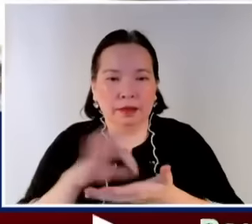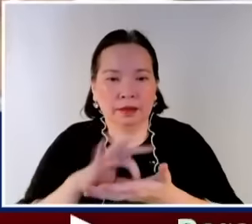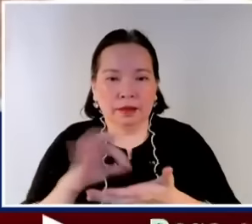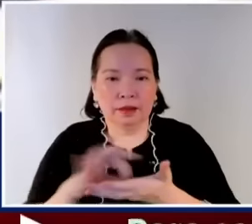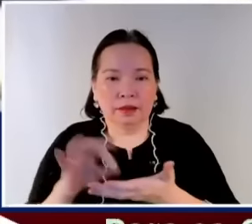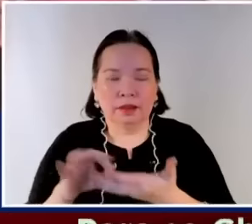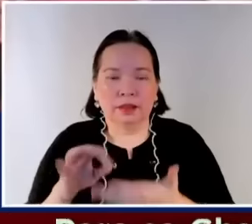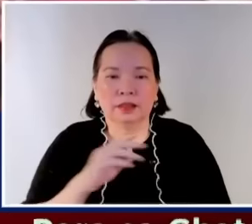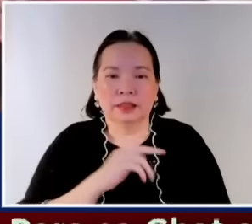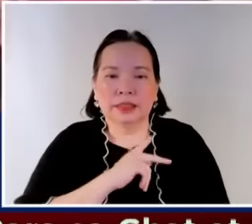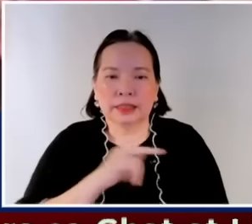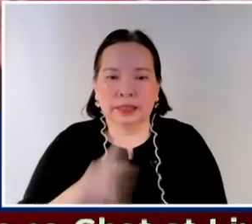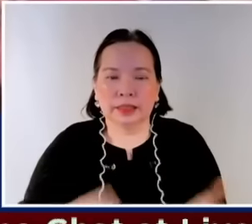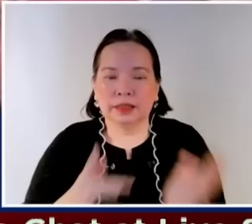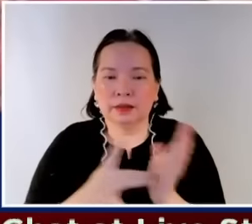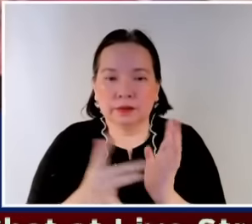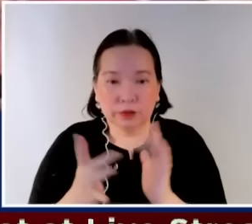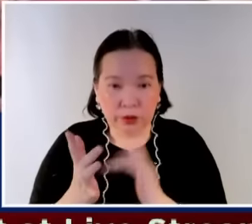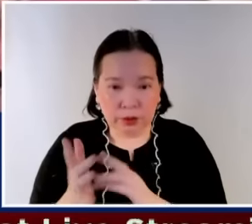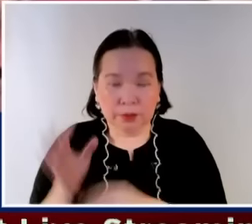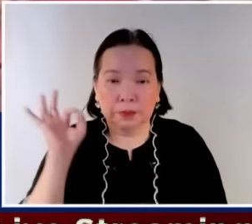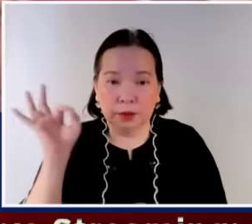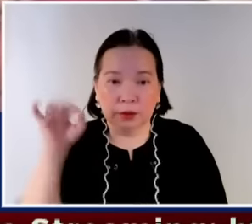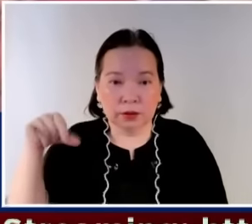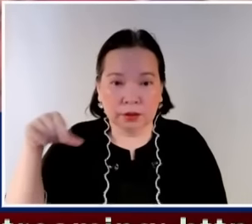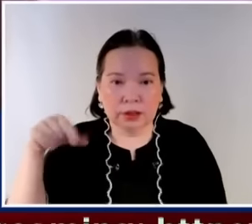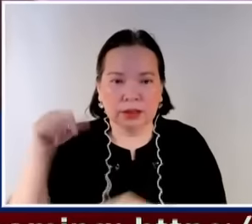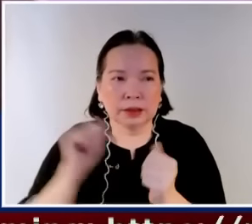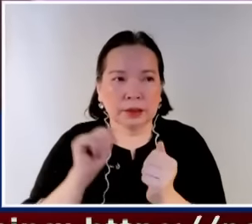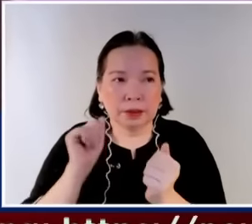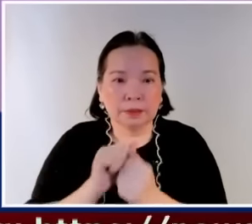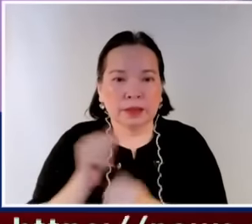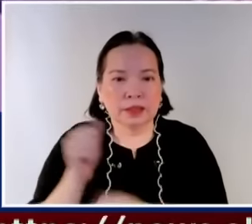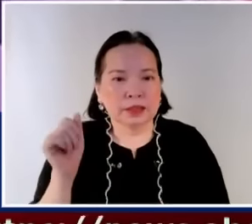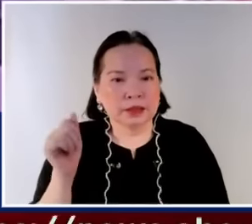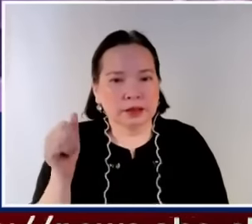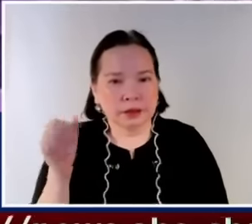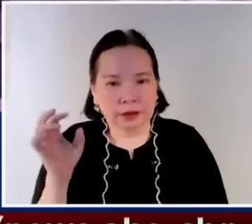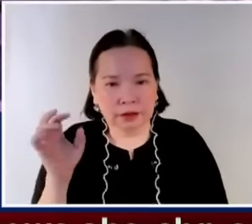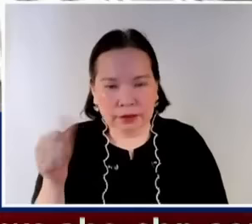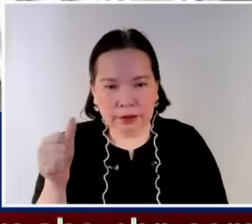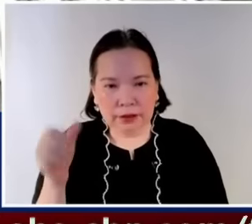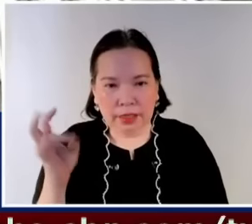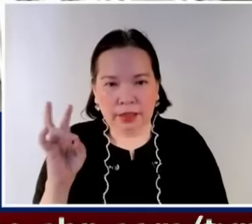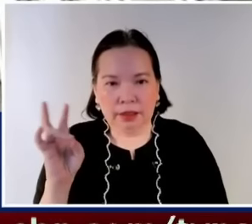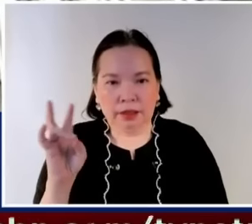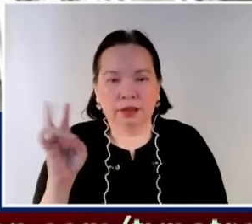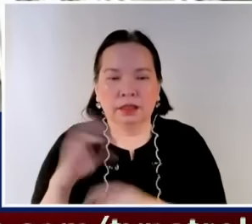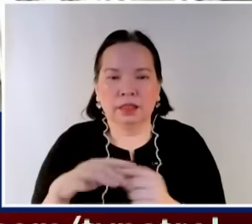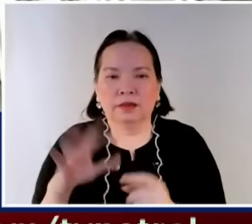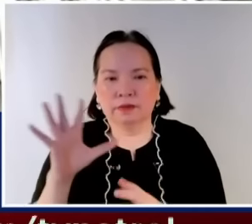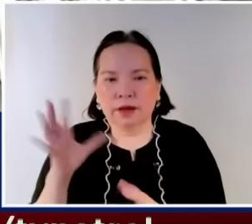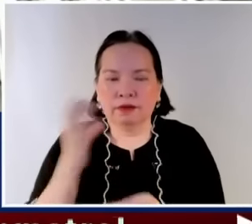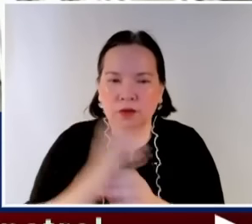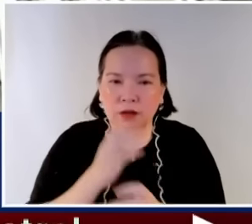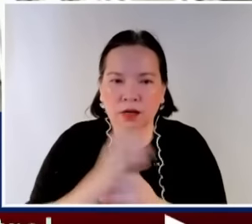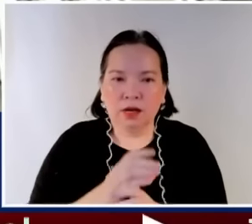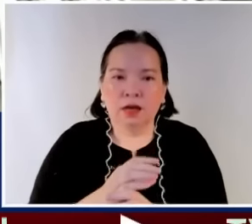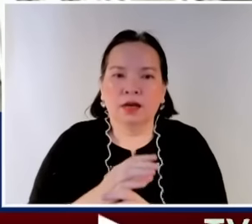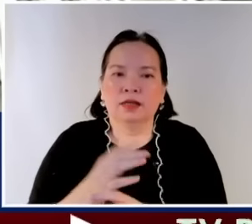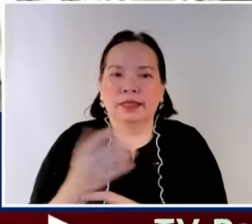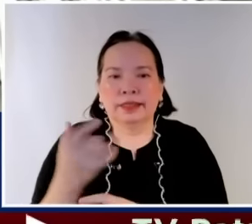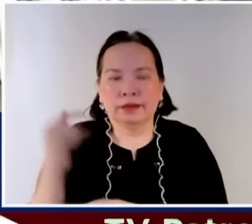Apollo Quiboloy kasama ang 7 real property, 5 sasakyan at 1 aircraft ang isinailalim sa freeze order ng Court